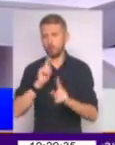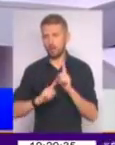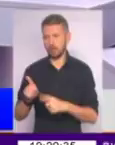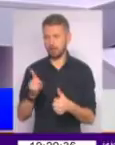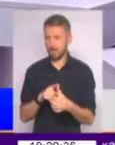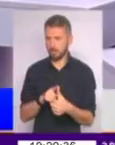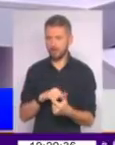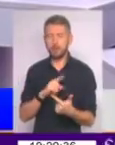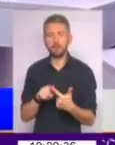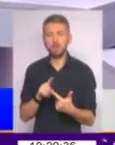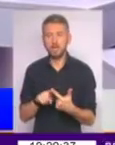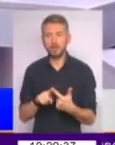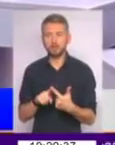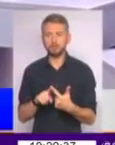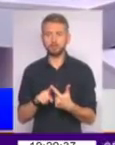первое. Во-вторых,